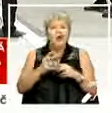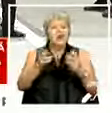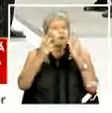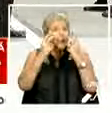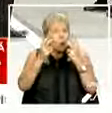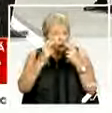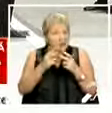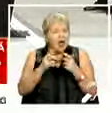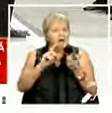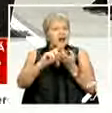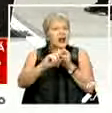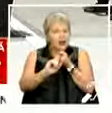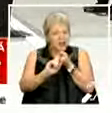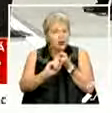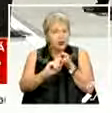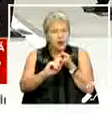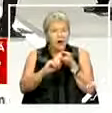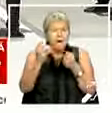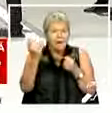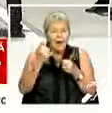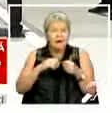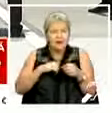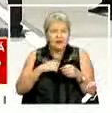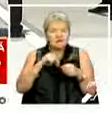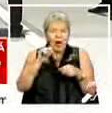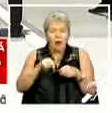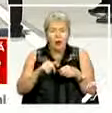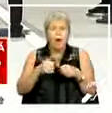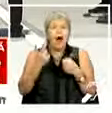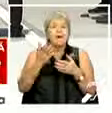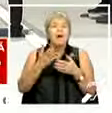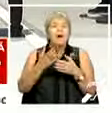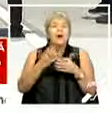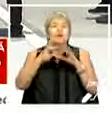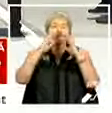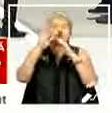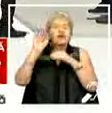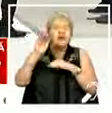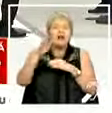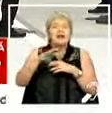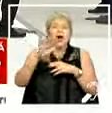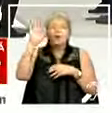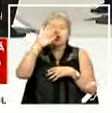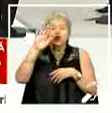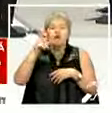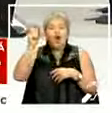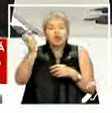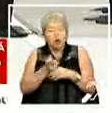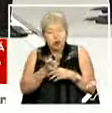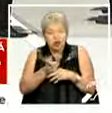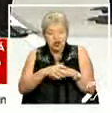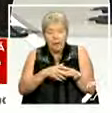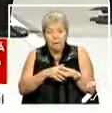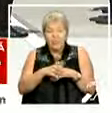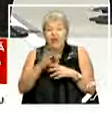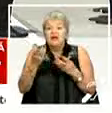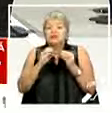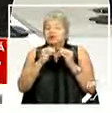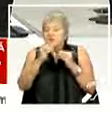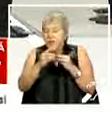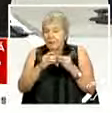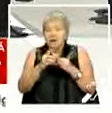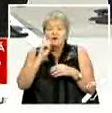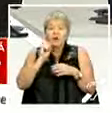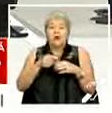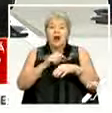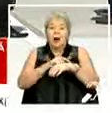importante legături care se află între Muntenia, Moldova și Dobrogea. Teoretic ar fi trebuit ca la